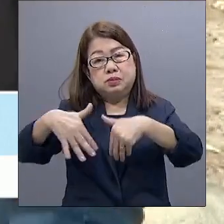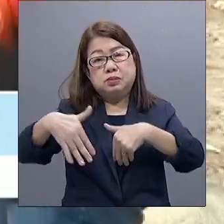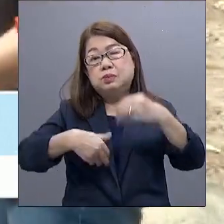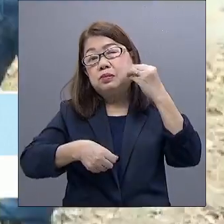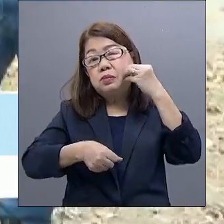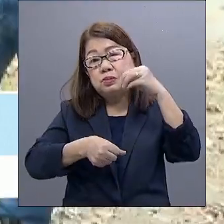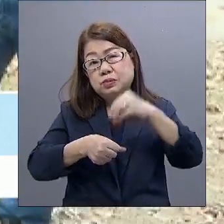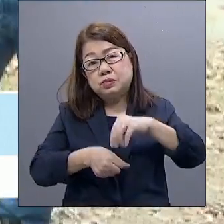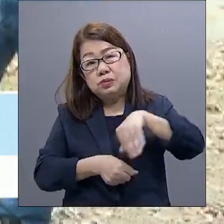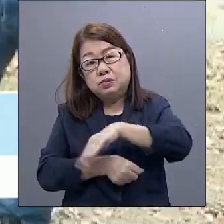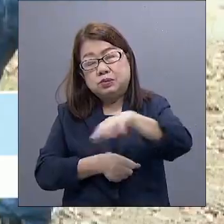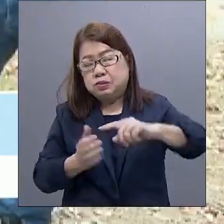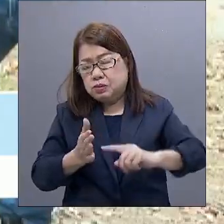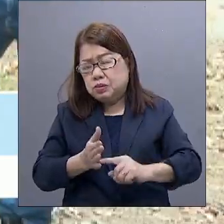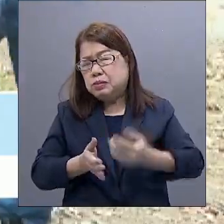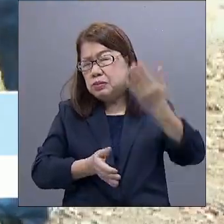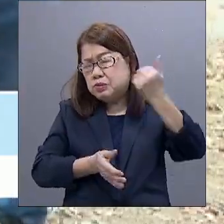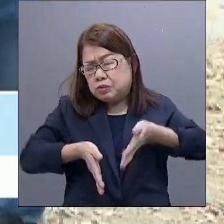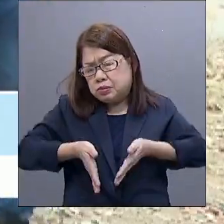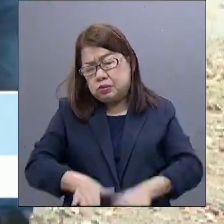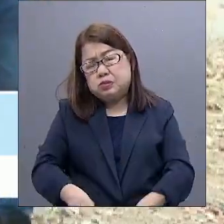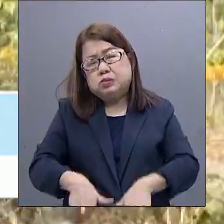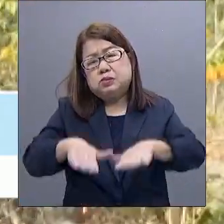เราอาปมาตั้แต่รนพ่อ lavender shop